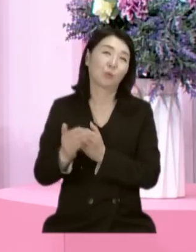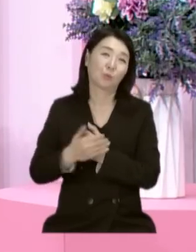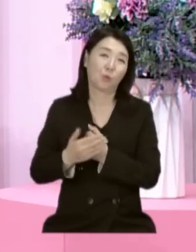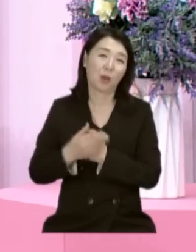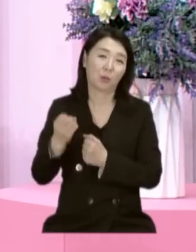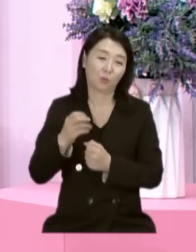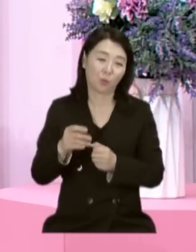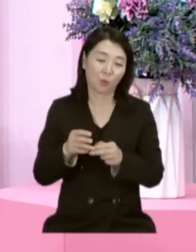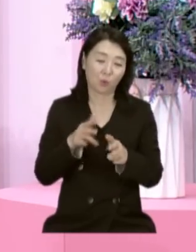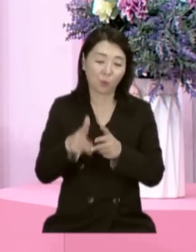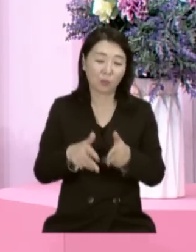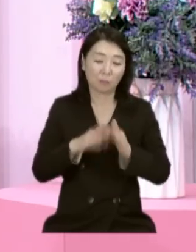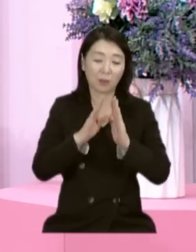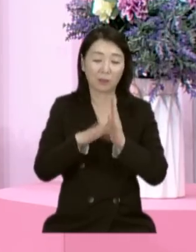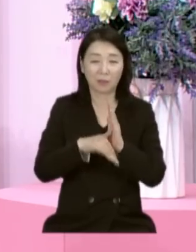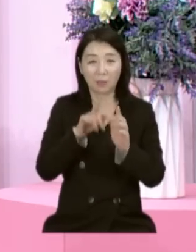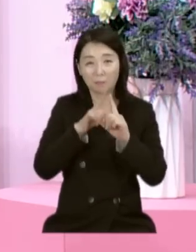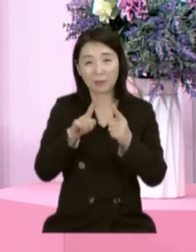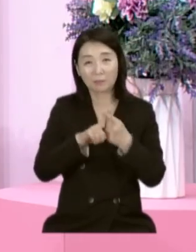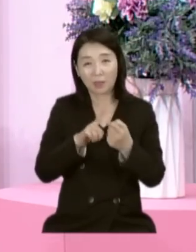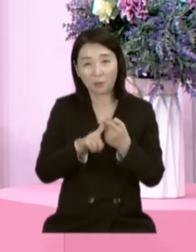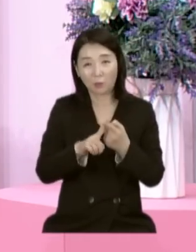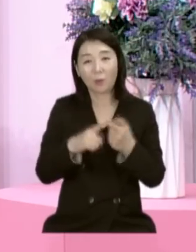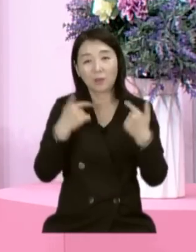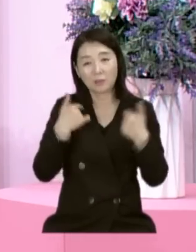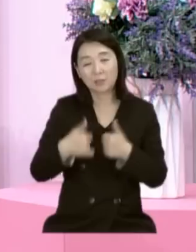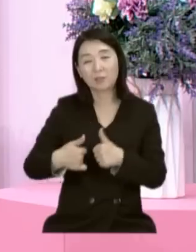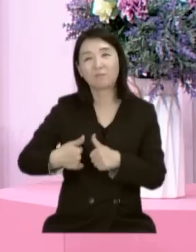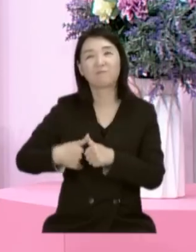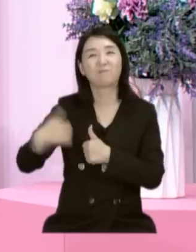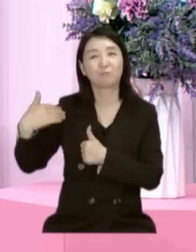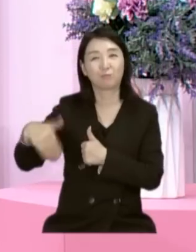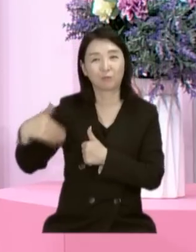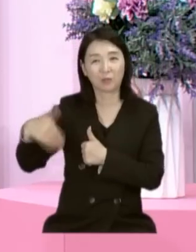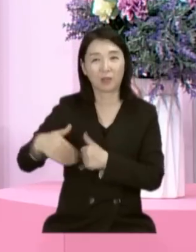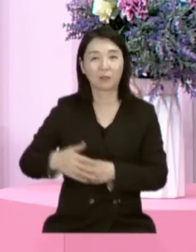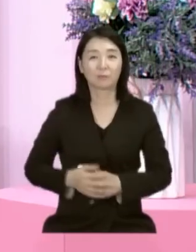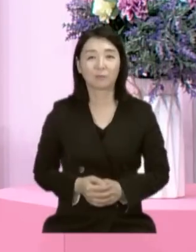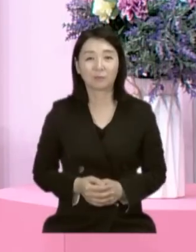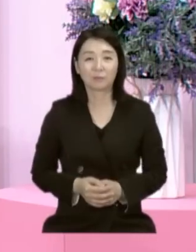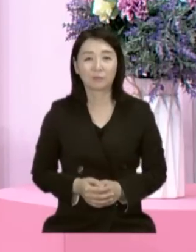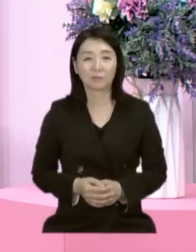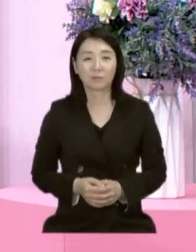또 창업하는 일에 또 이렇게 말씀으로 또 이렇게 권면도 해주시고 해서.